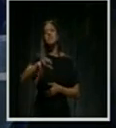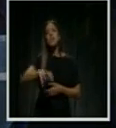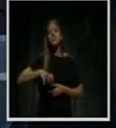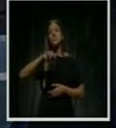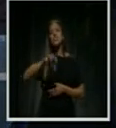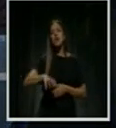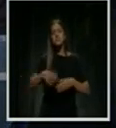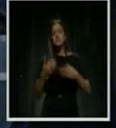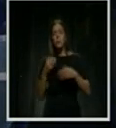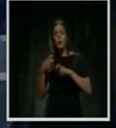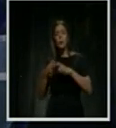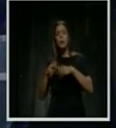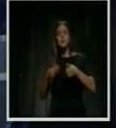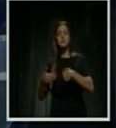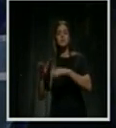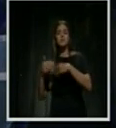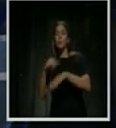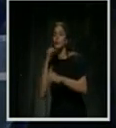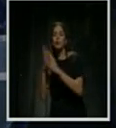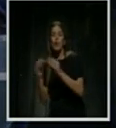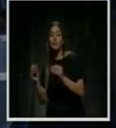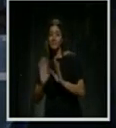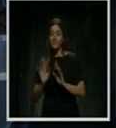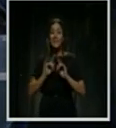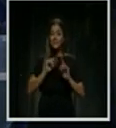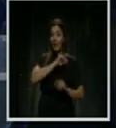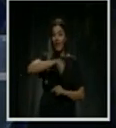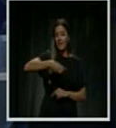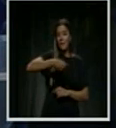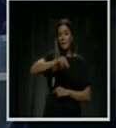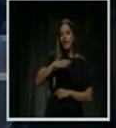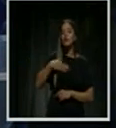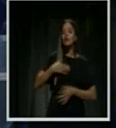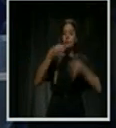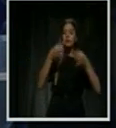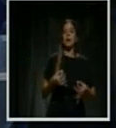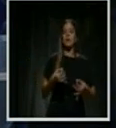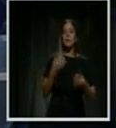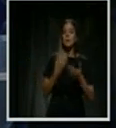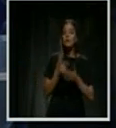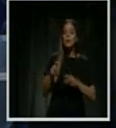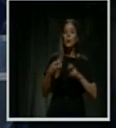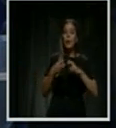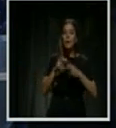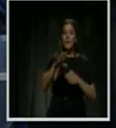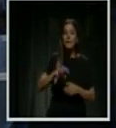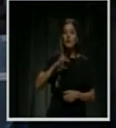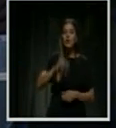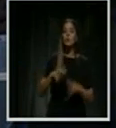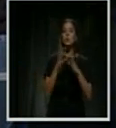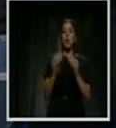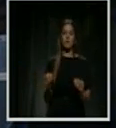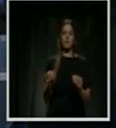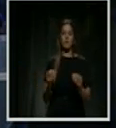jkun ma jridx jittekilha. Imma ħana diġa tkellimna dwar, irridu nkunu seri għaliex hemm bżonn li f'pajjiżna nindirizzaw din l-ixu. Għaliex? L-ewwel